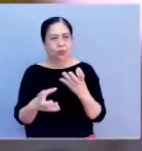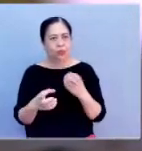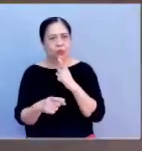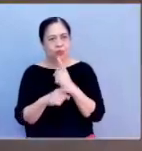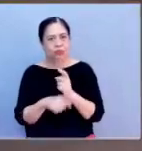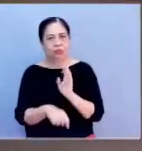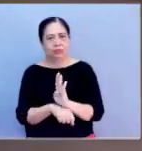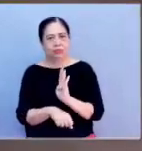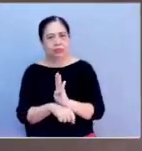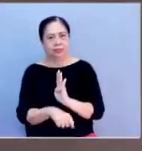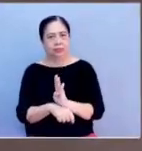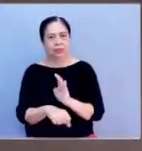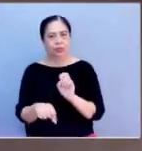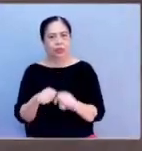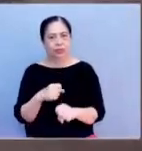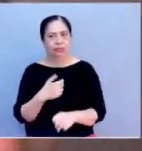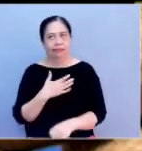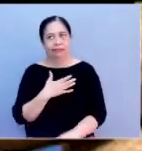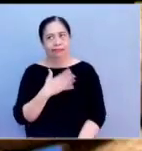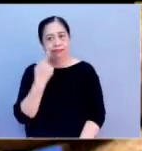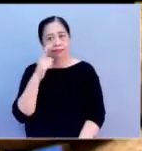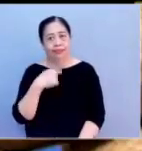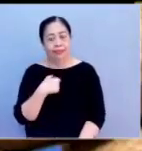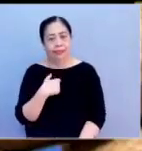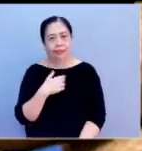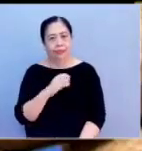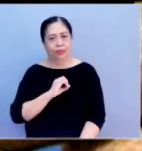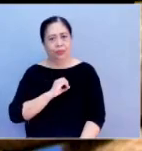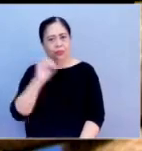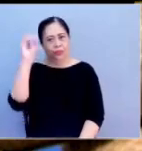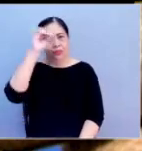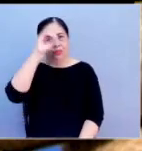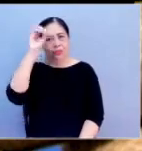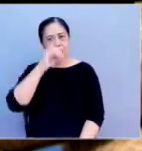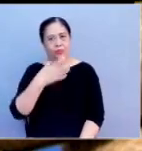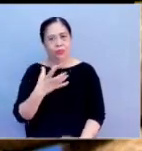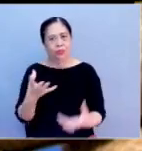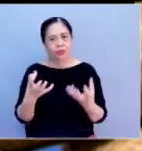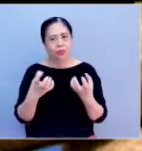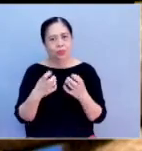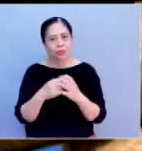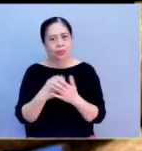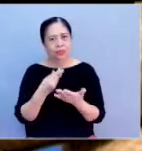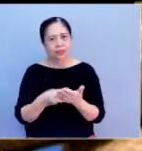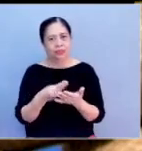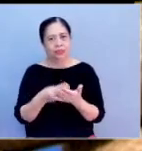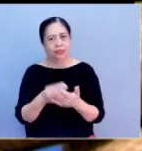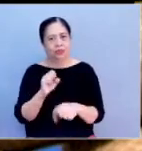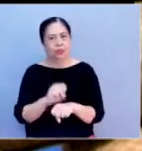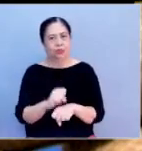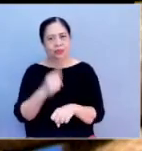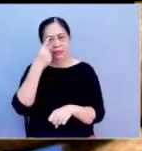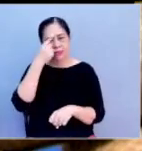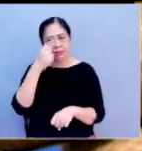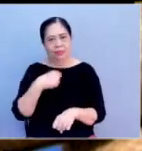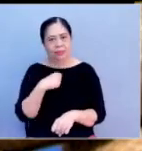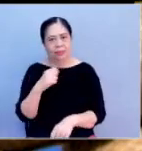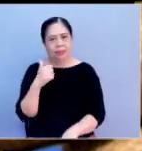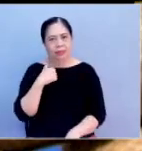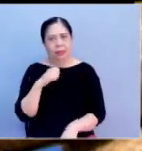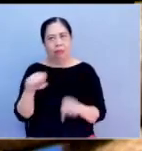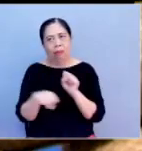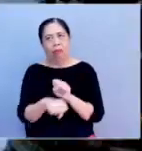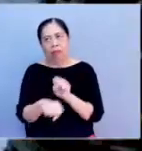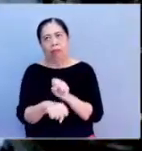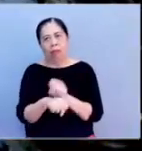business. Parang akin po kasi, ang sarili ko pong opinion, gusto ko po yung pera ang nagtatrabaho para sa akin. Ayoko po nang nagtatrabaho dahil